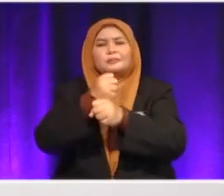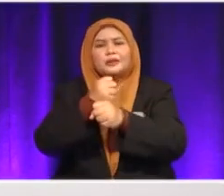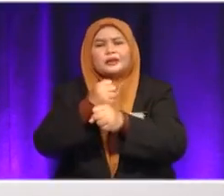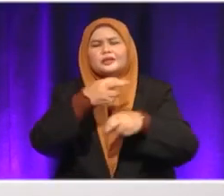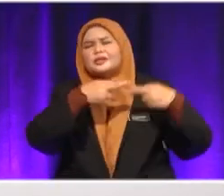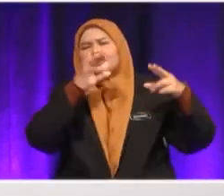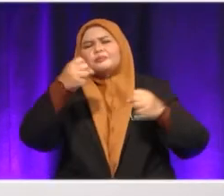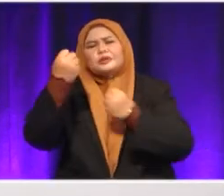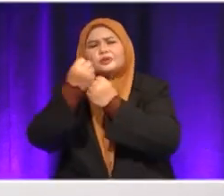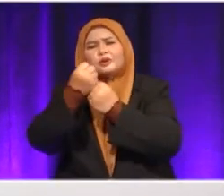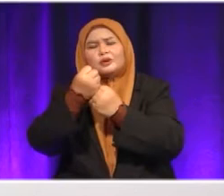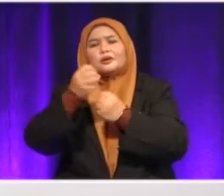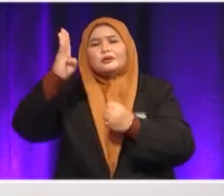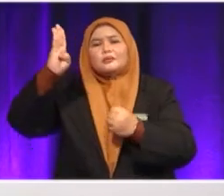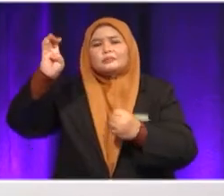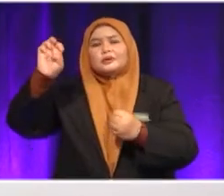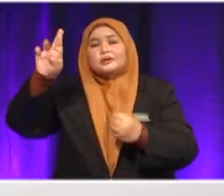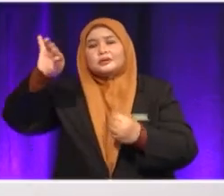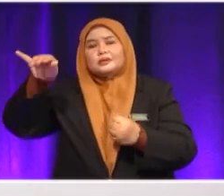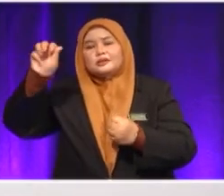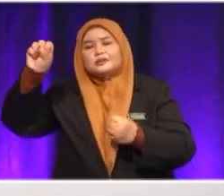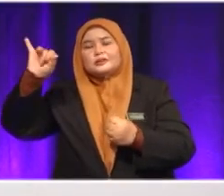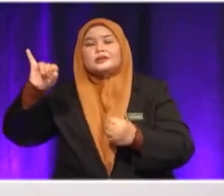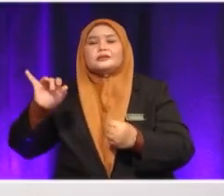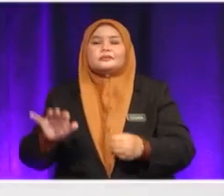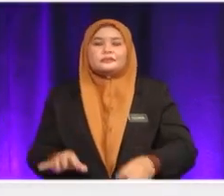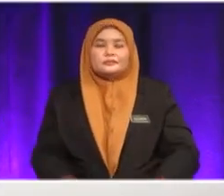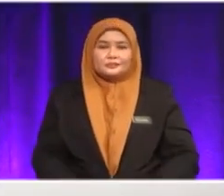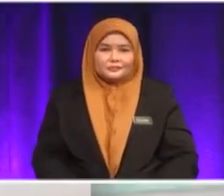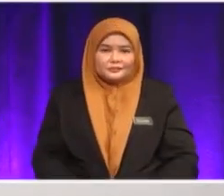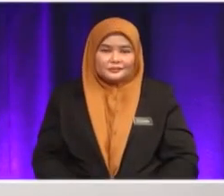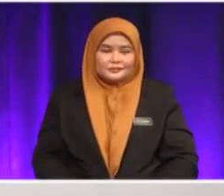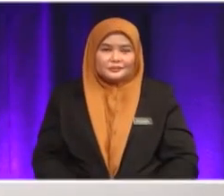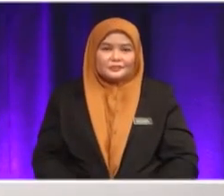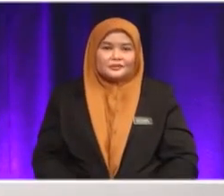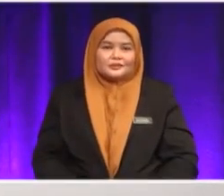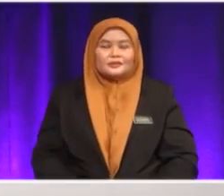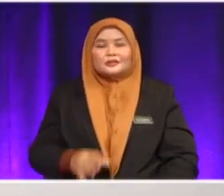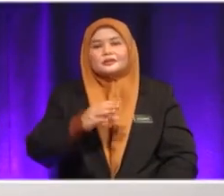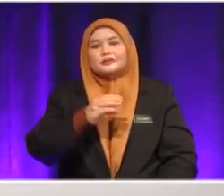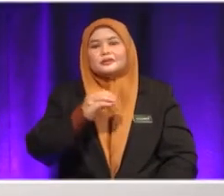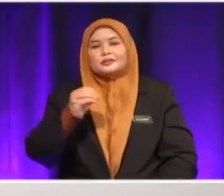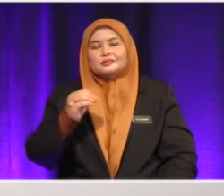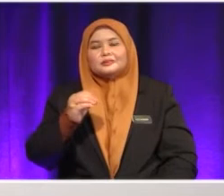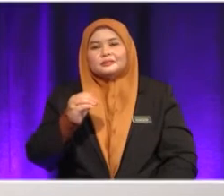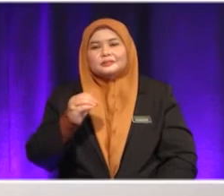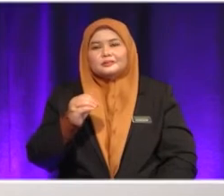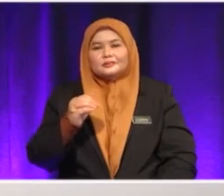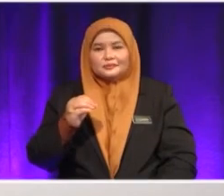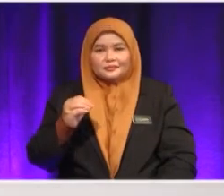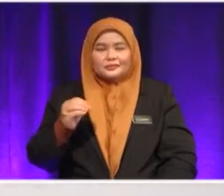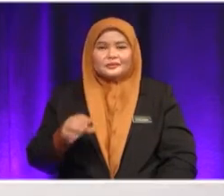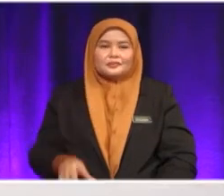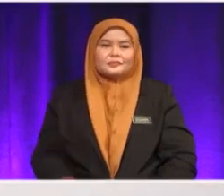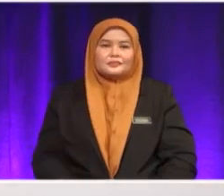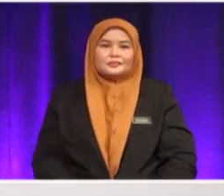yaitu berjasa yang dipimpin oleh Datuk petinggi Abdurrahman Yakub dan datuk tuanku Haji bujang